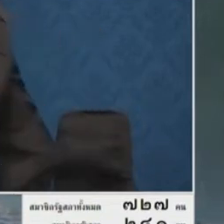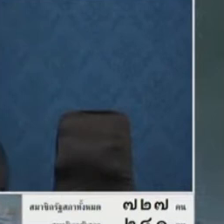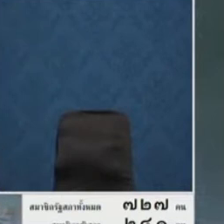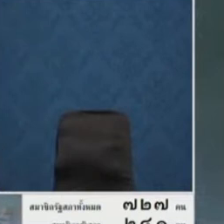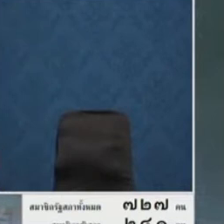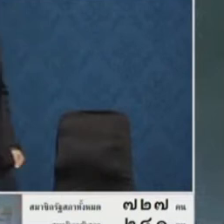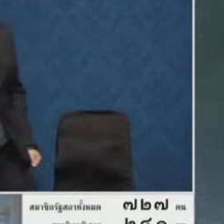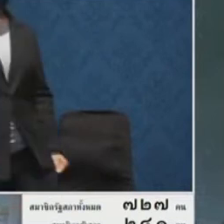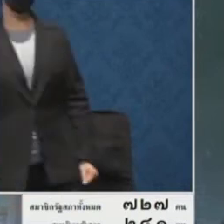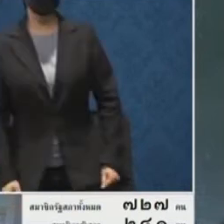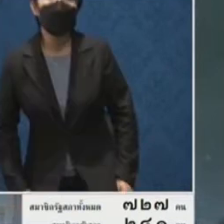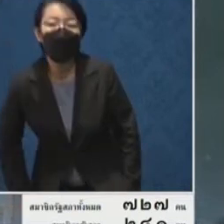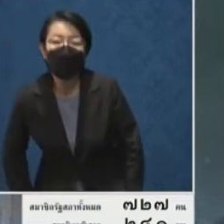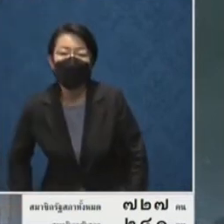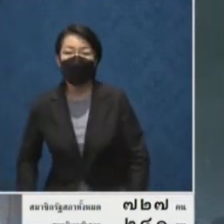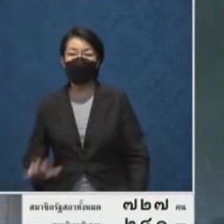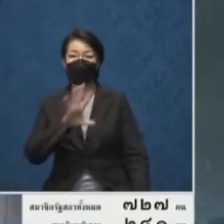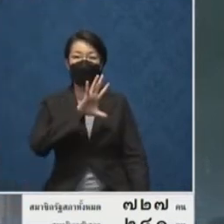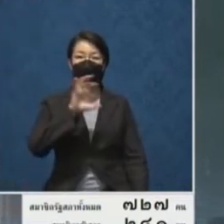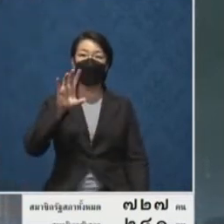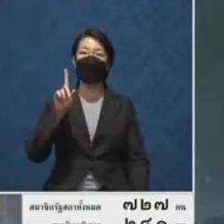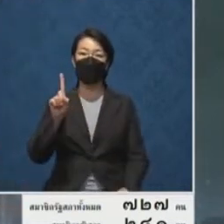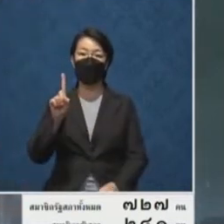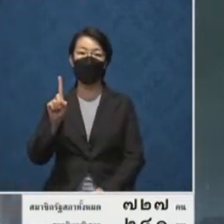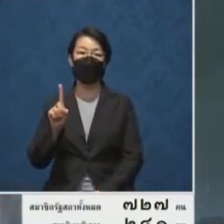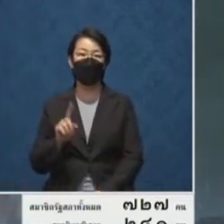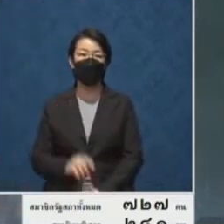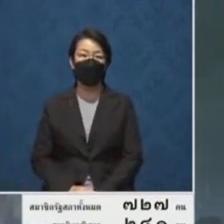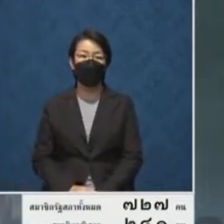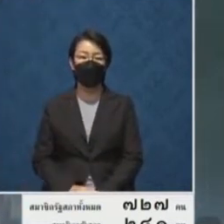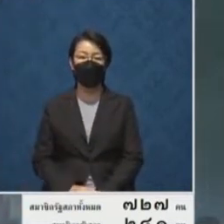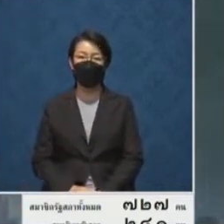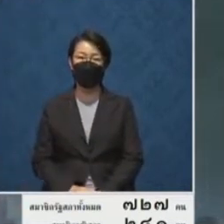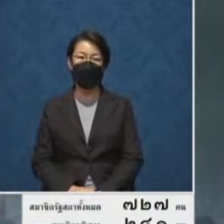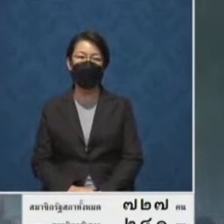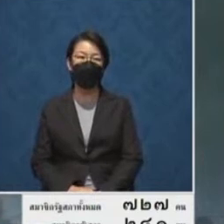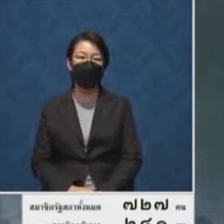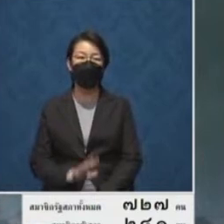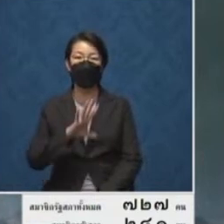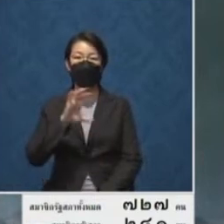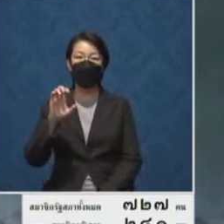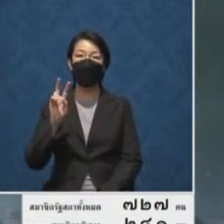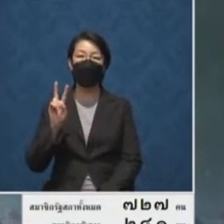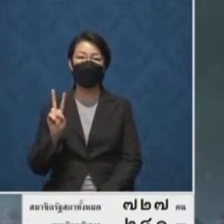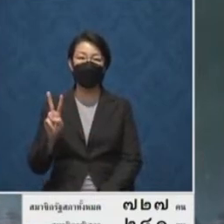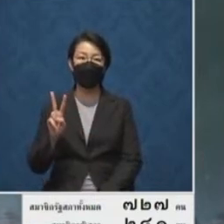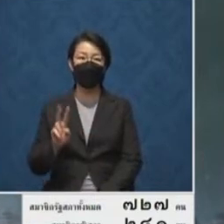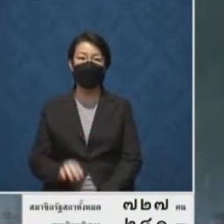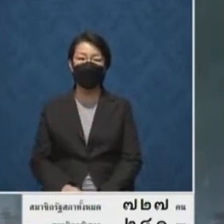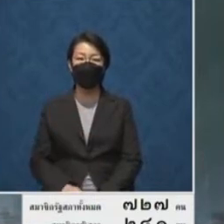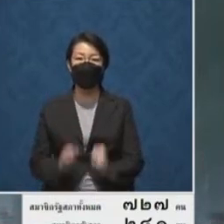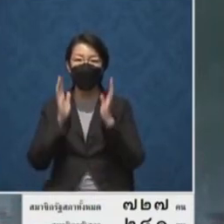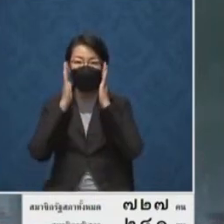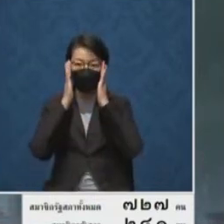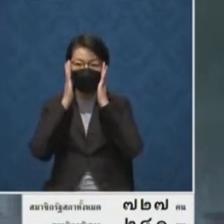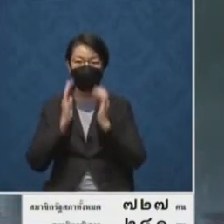501นางสาวศรีนวลบุญลือ502นายศรีเรศ